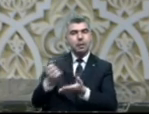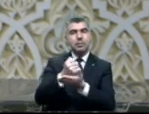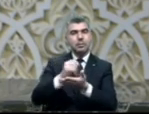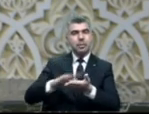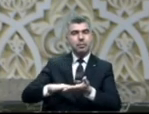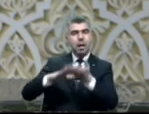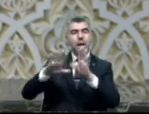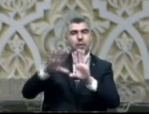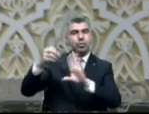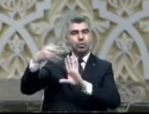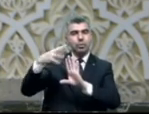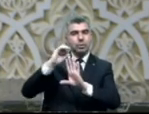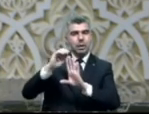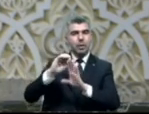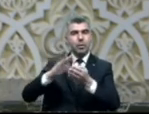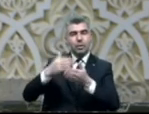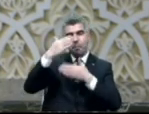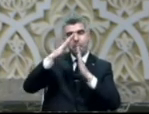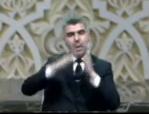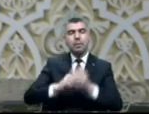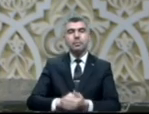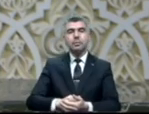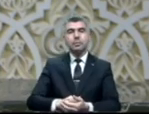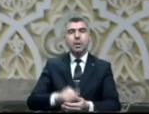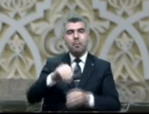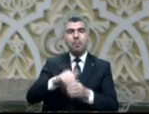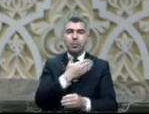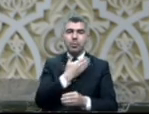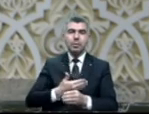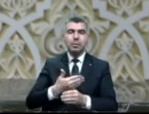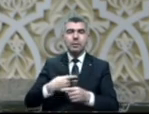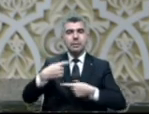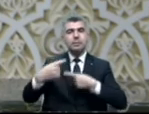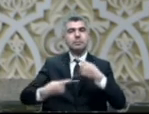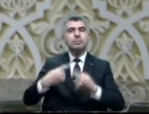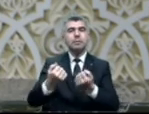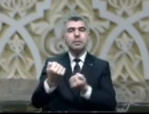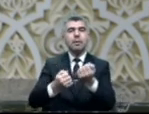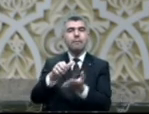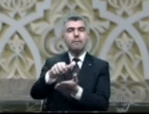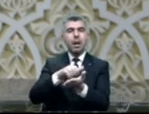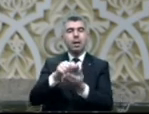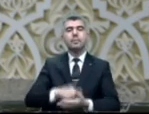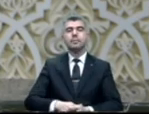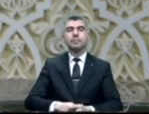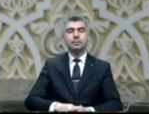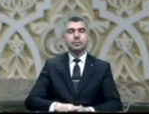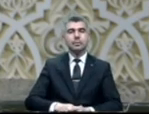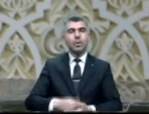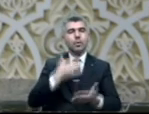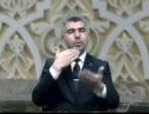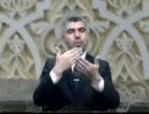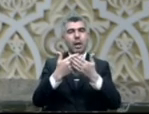الطاقات المتجددة في الباقة الطاقية الوطنية. الكلمة لحد السادة المستشارين من فريق الأصالة والمعاصرة تقديم السؤال. تفضل السي خالد.